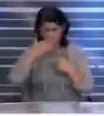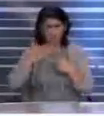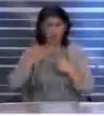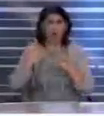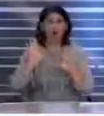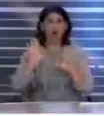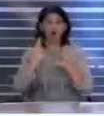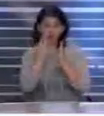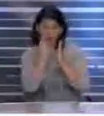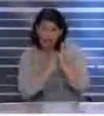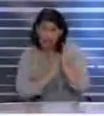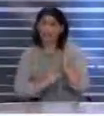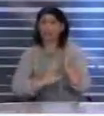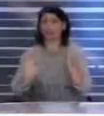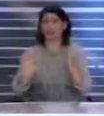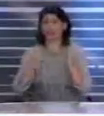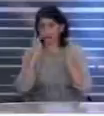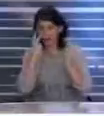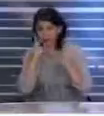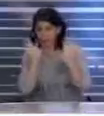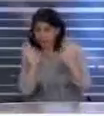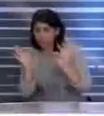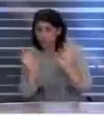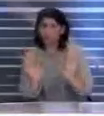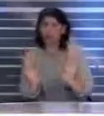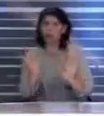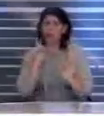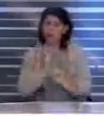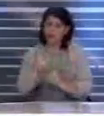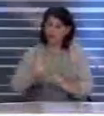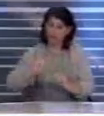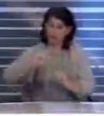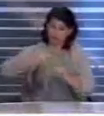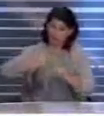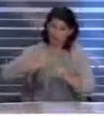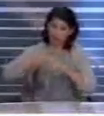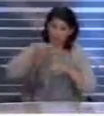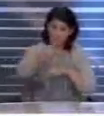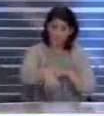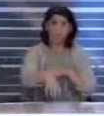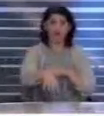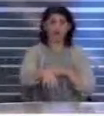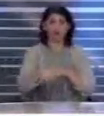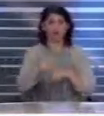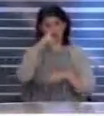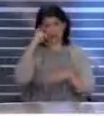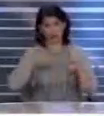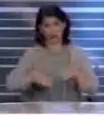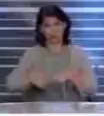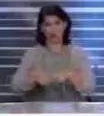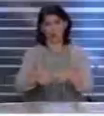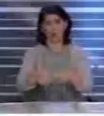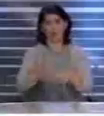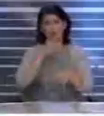άκρητης. Ανέκαθεν και ειδικά στη δεύτερη αυτή περίοδο του δύσκολης πορείας,